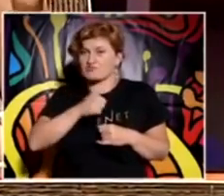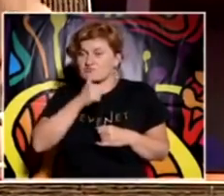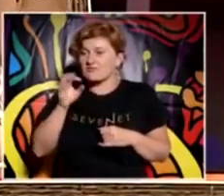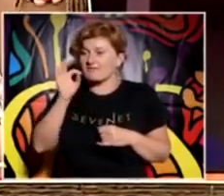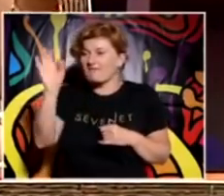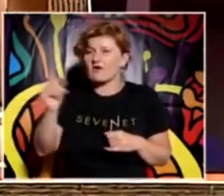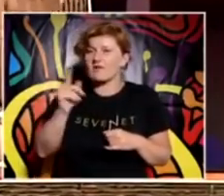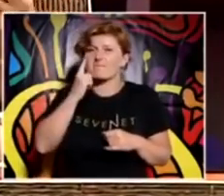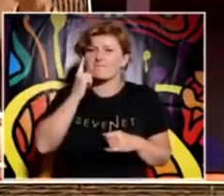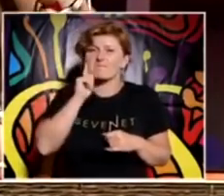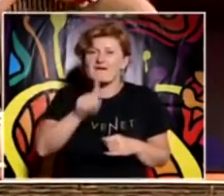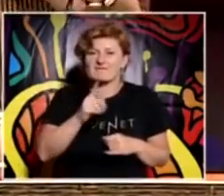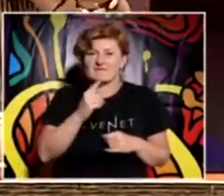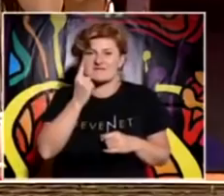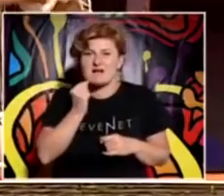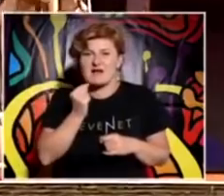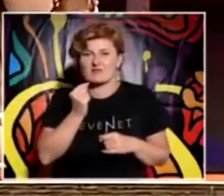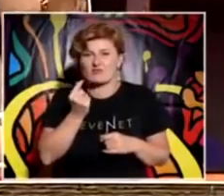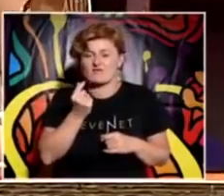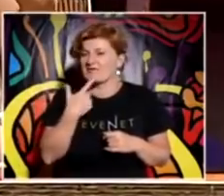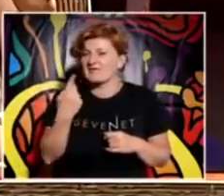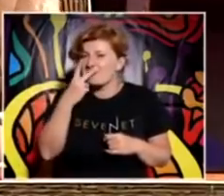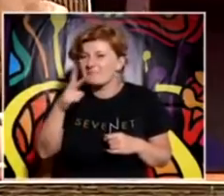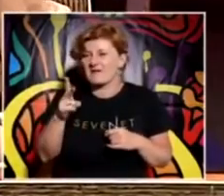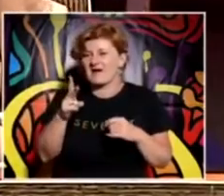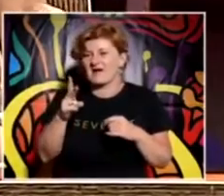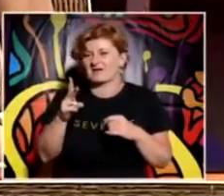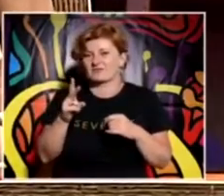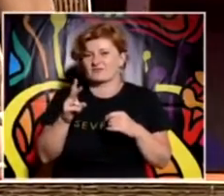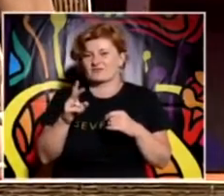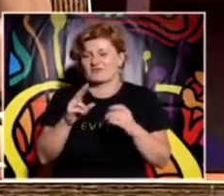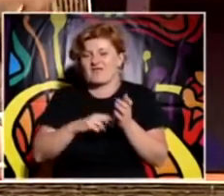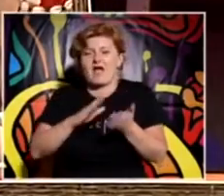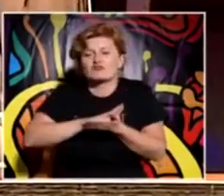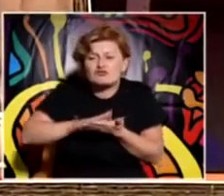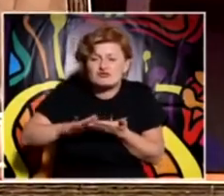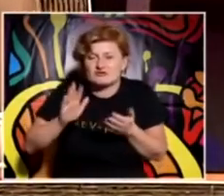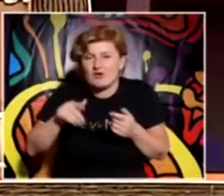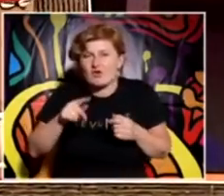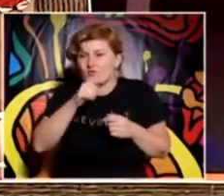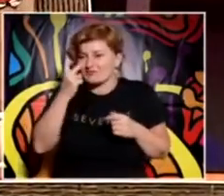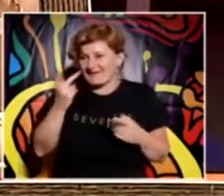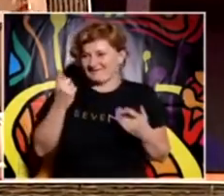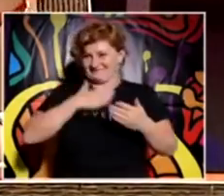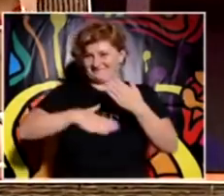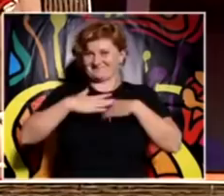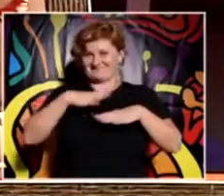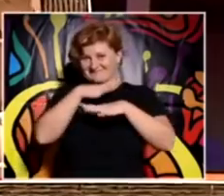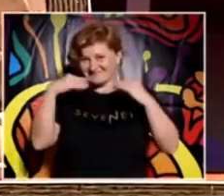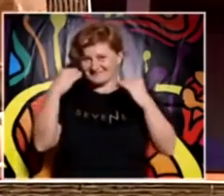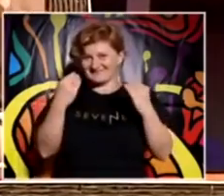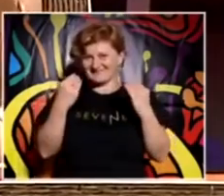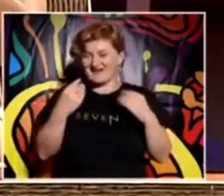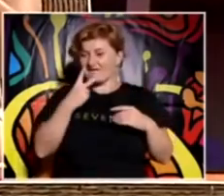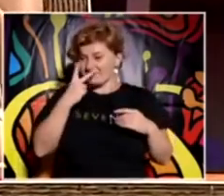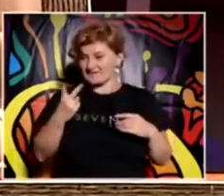prawdziwych smaków, że się tym zajadamy, nie patrząc czasami na wymogi sanepidu, to się cieszą po prostu. Widzą, że